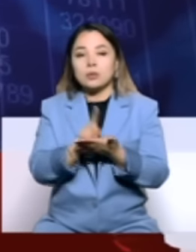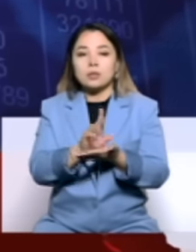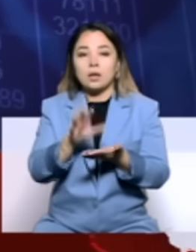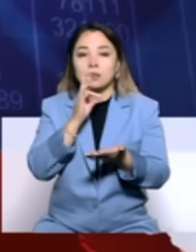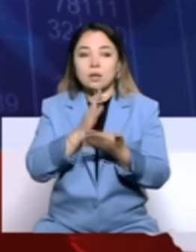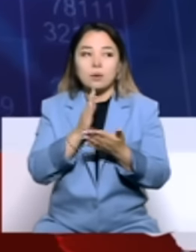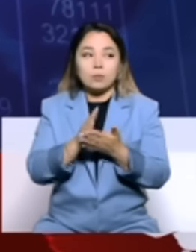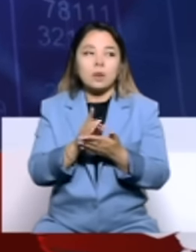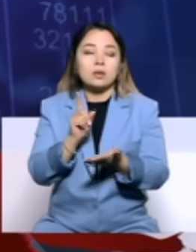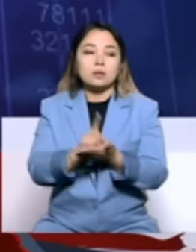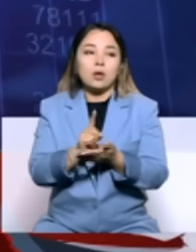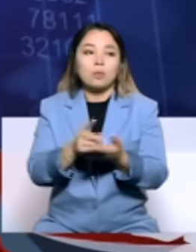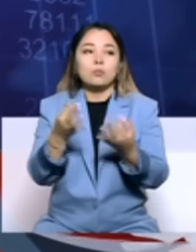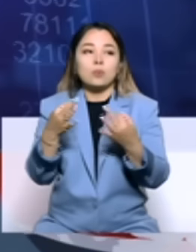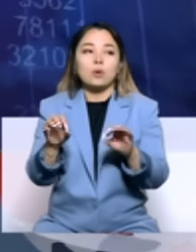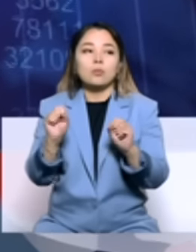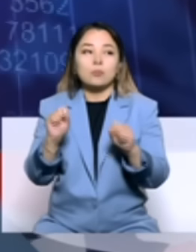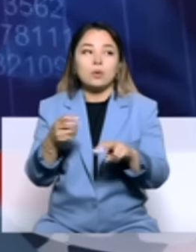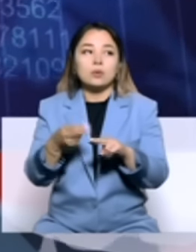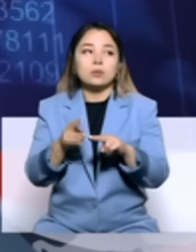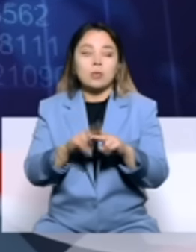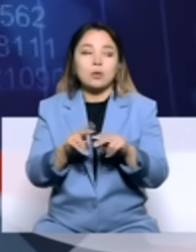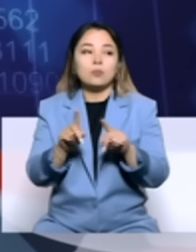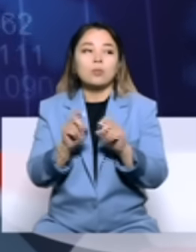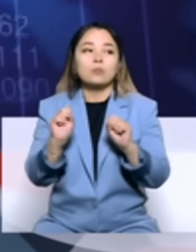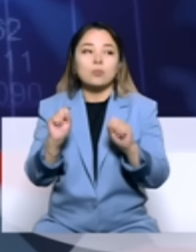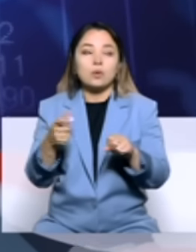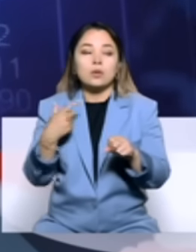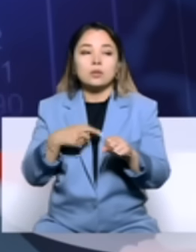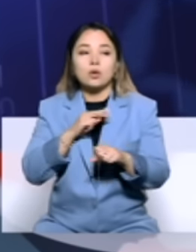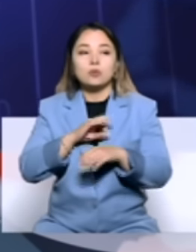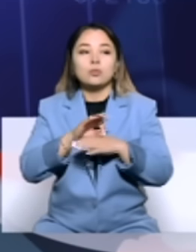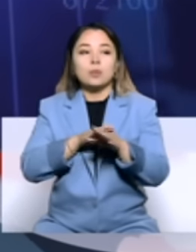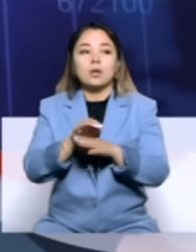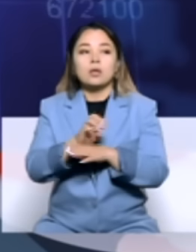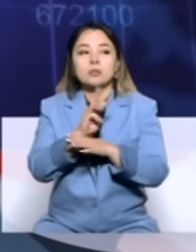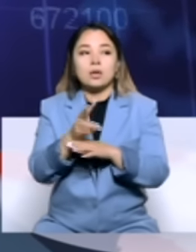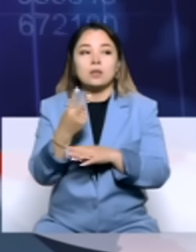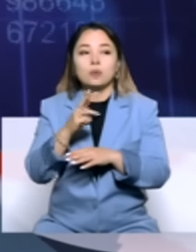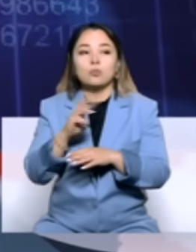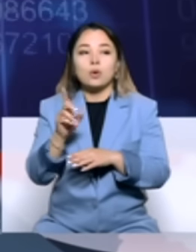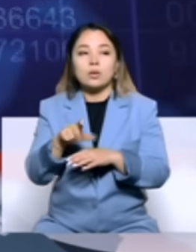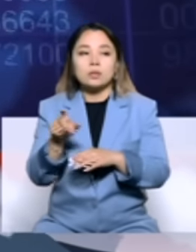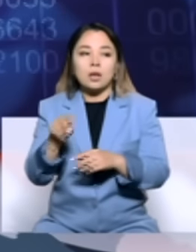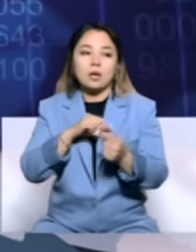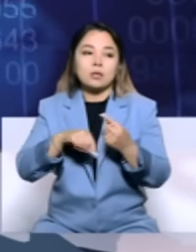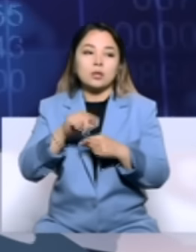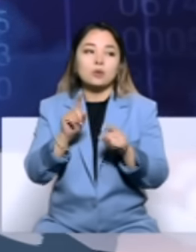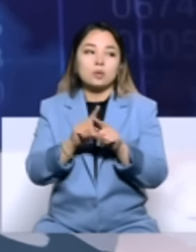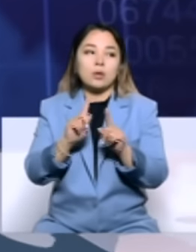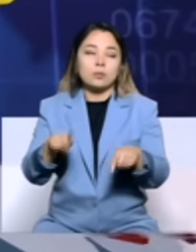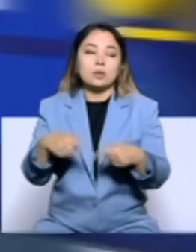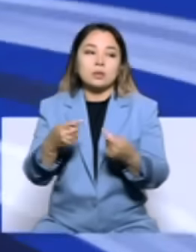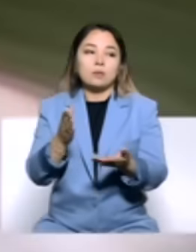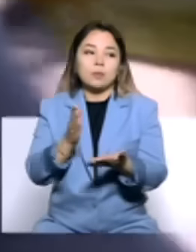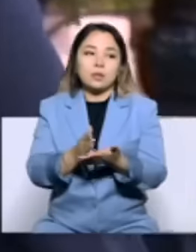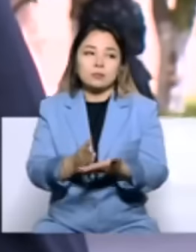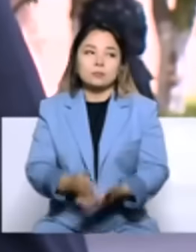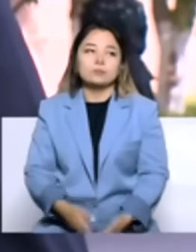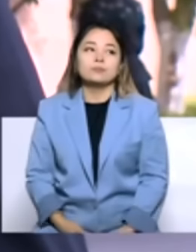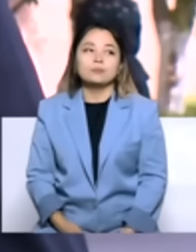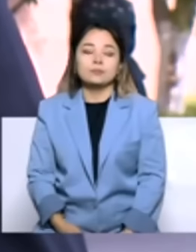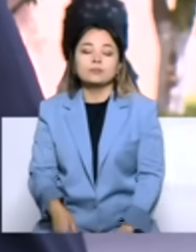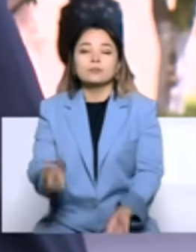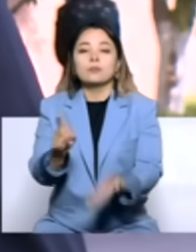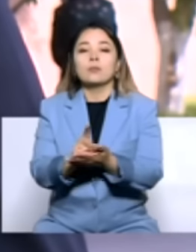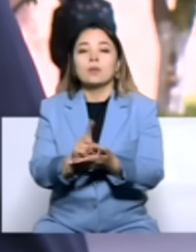міндеттемес, тіпті салықтан босатылады. Мұндай мүмкіндік өзін-өзі жұмыспен қамтыған 2 миллионға жуық кәсіпкерге беріліп отыр.